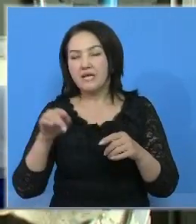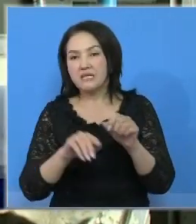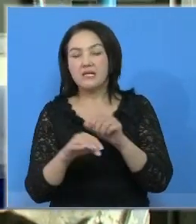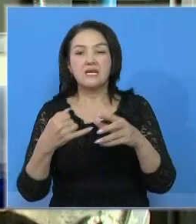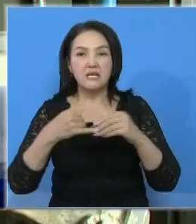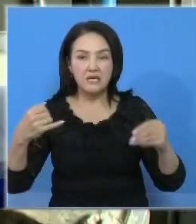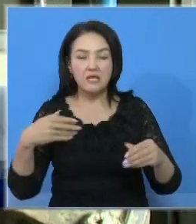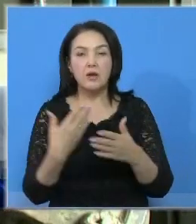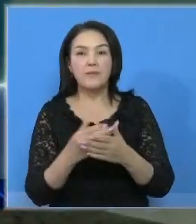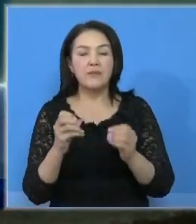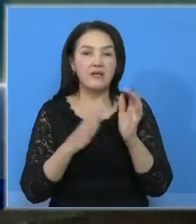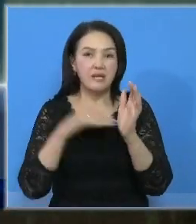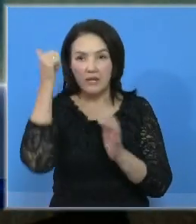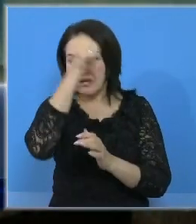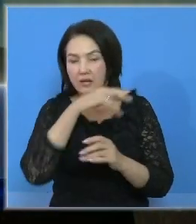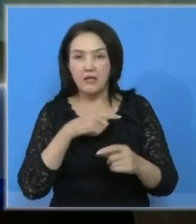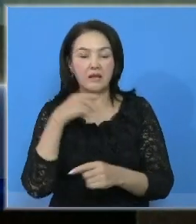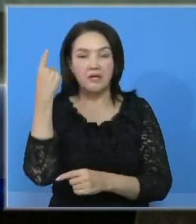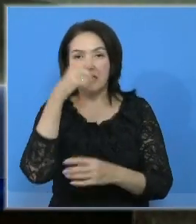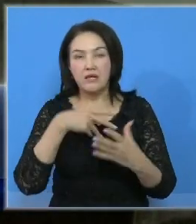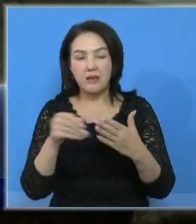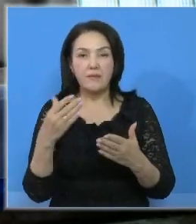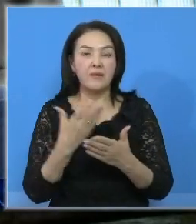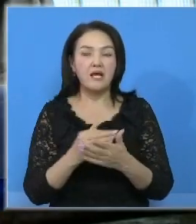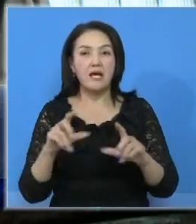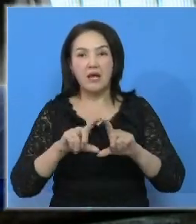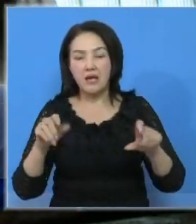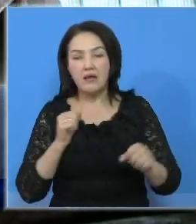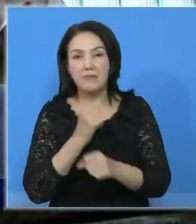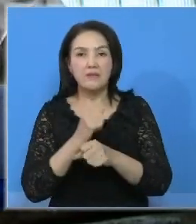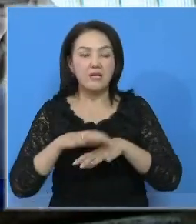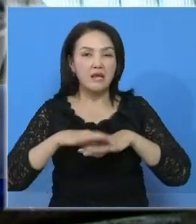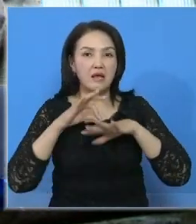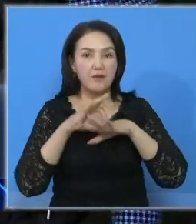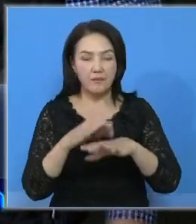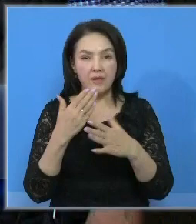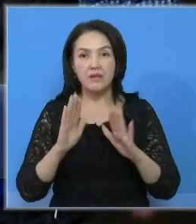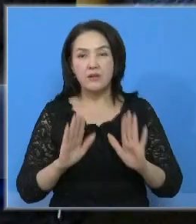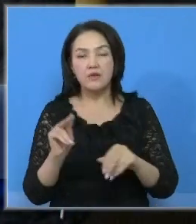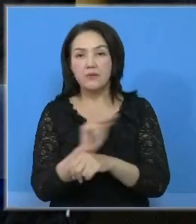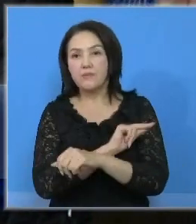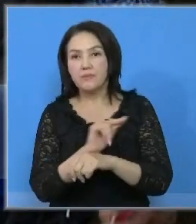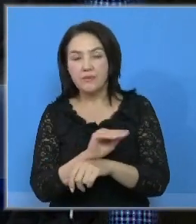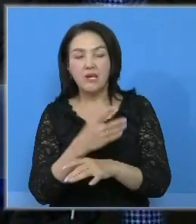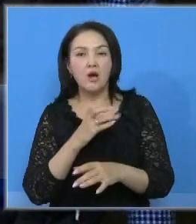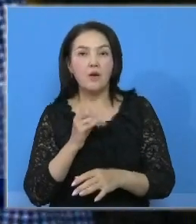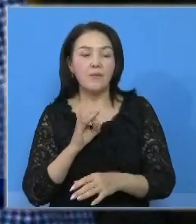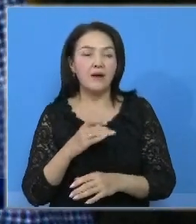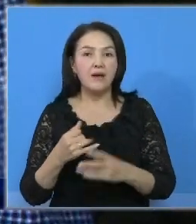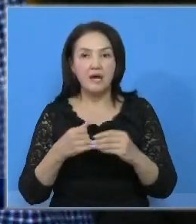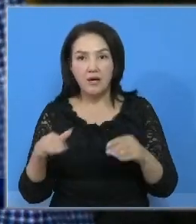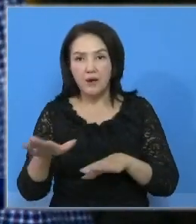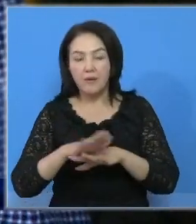И с 2019 года, когда частная компания приобрела объект, проведена большая работа. Это касается не только ремонта базы, но и благоустройства